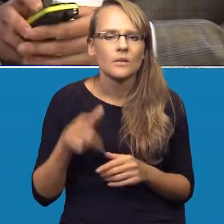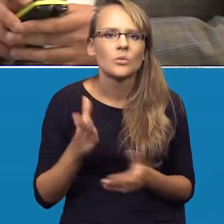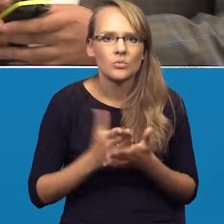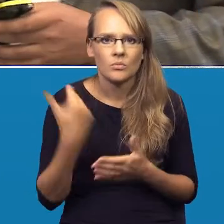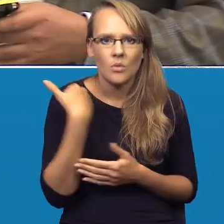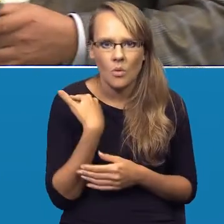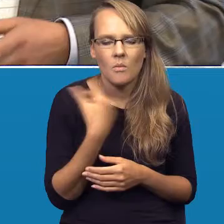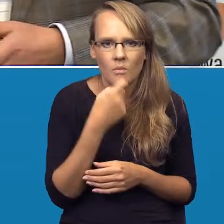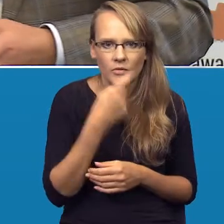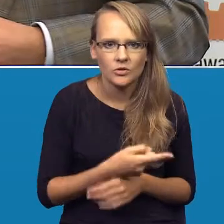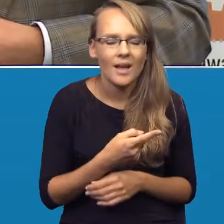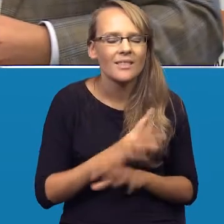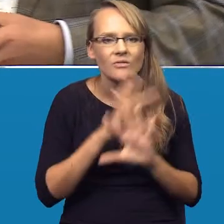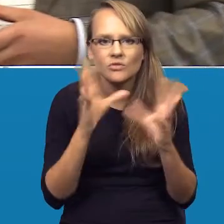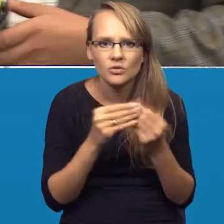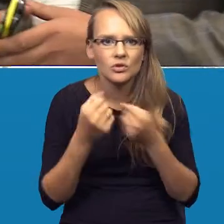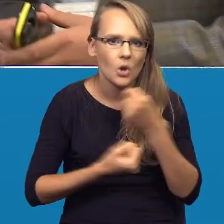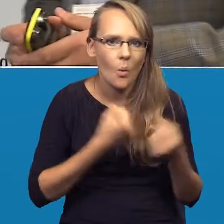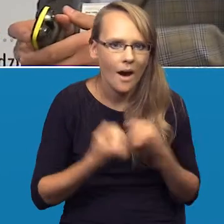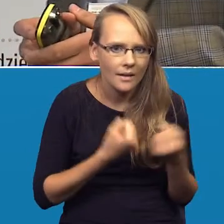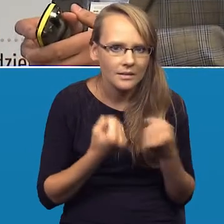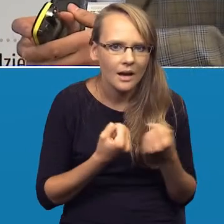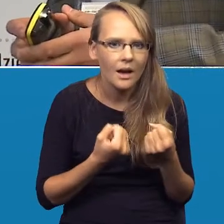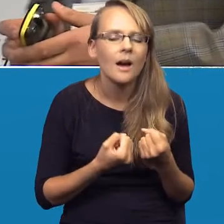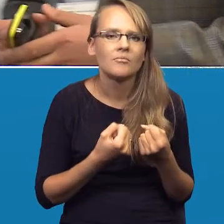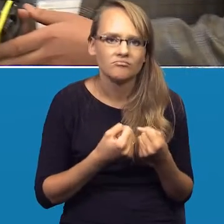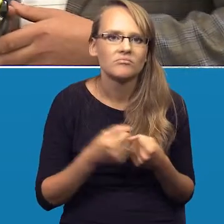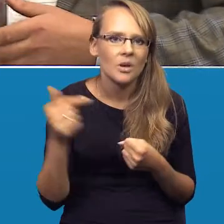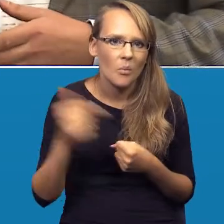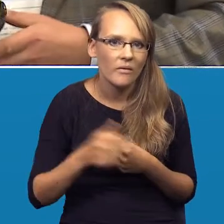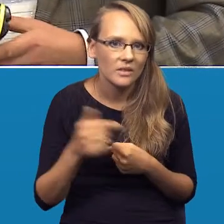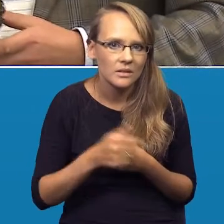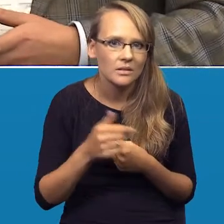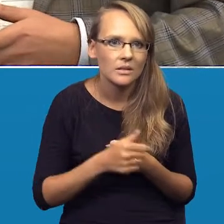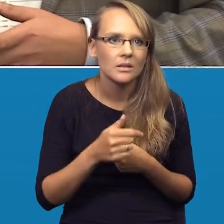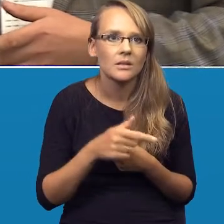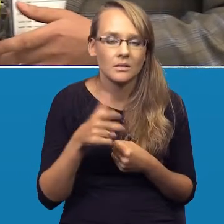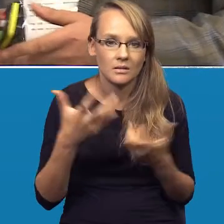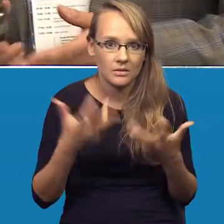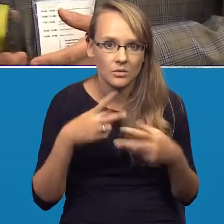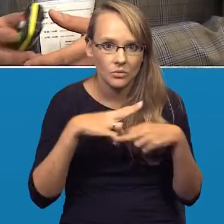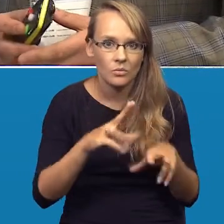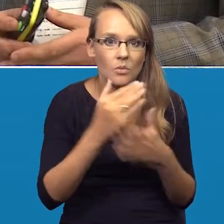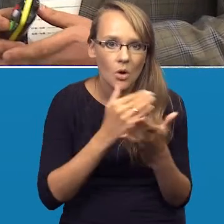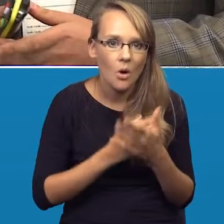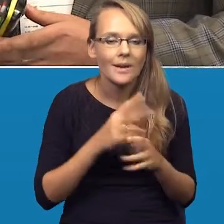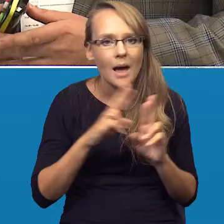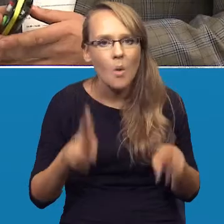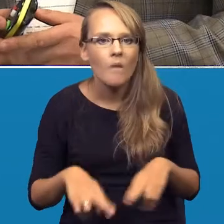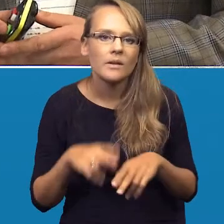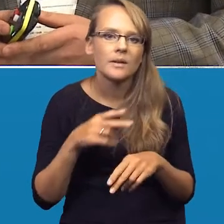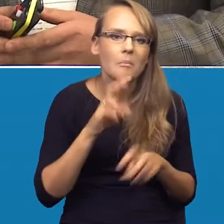powiedziane, że wszystkie działania, i to jest bardzo celne, powinny być, jeżeli chodzi o uczestnictwo w programach ramowych czy